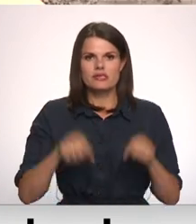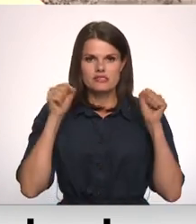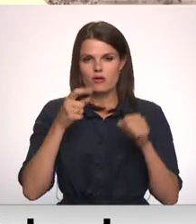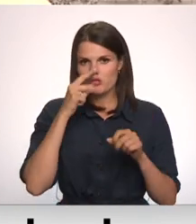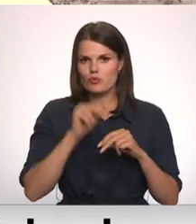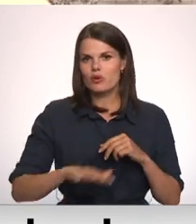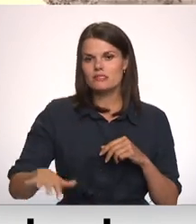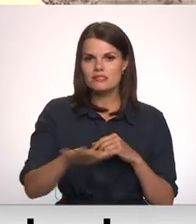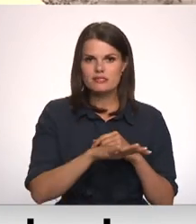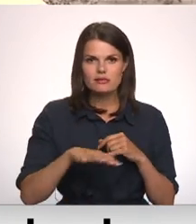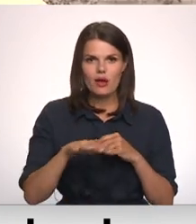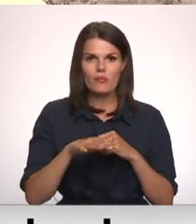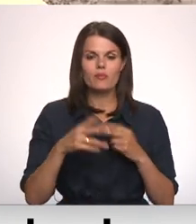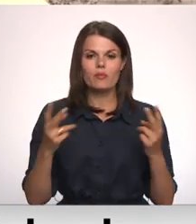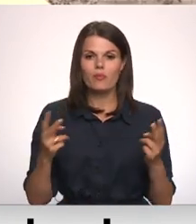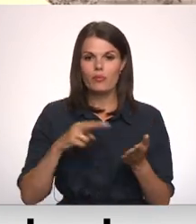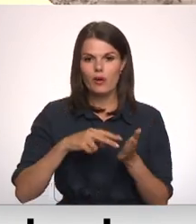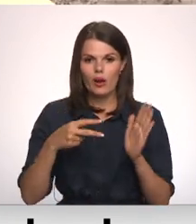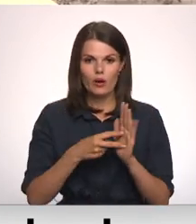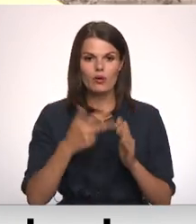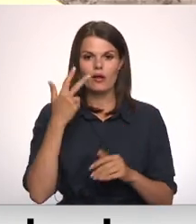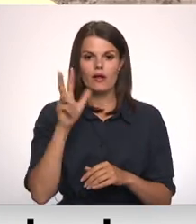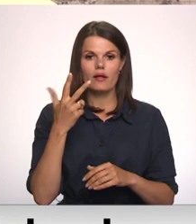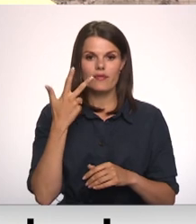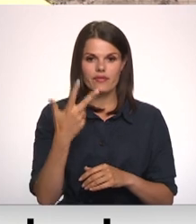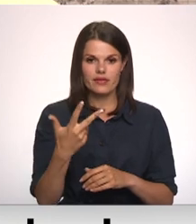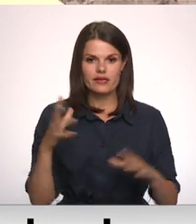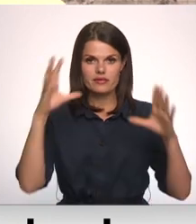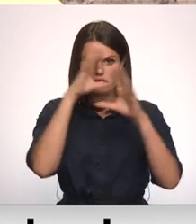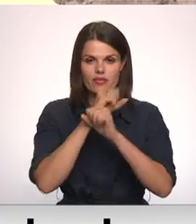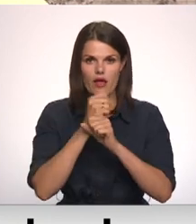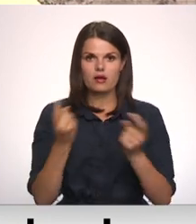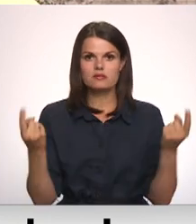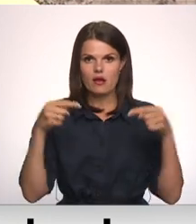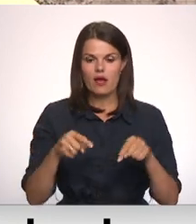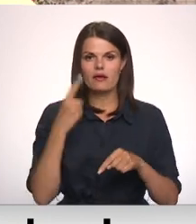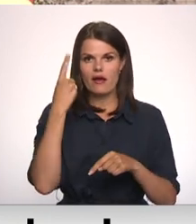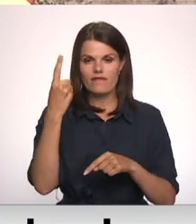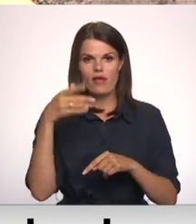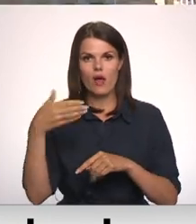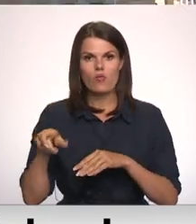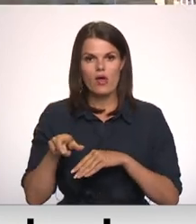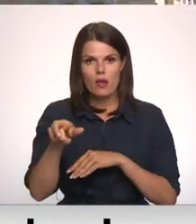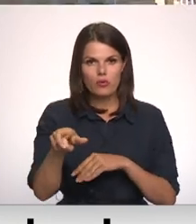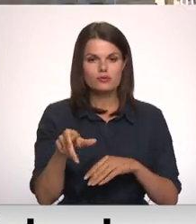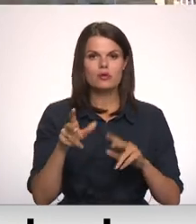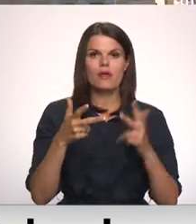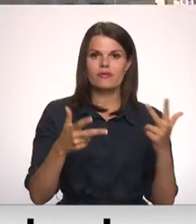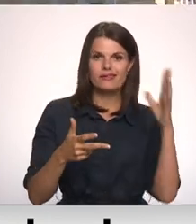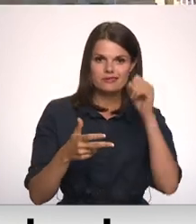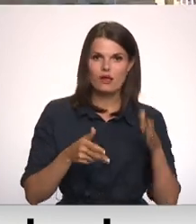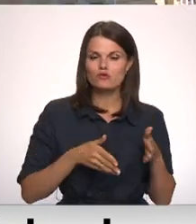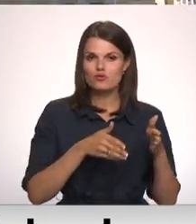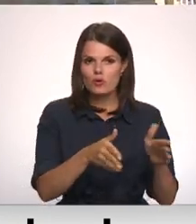ārā. Paredzēts ir, ka trīs naktīs mēs vienu ielas pusi un trīs naktīs otru ielas pusi. Taču tautu plašāks